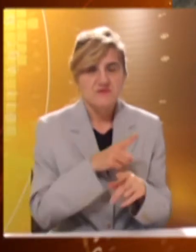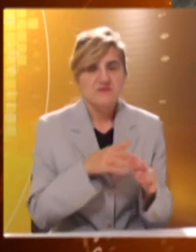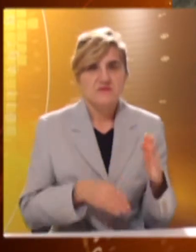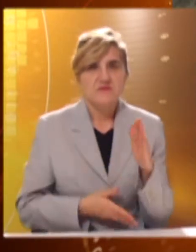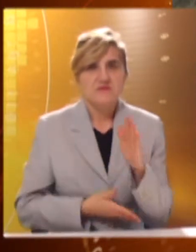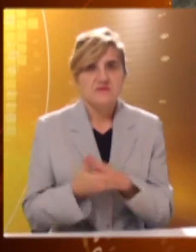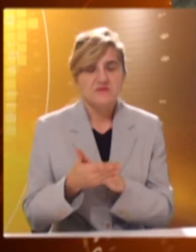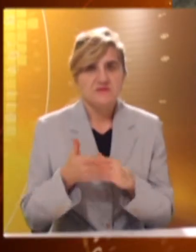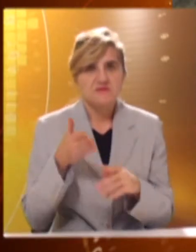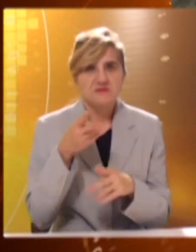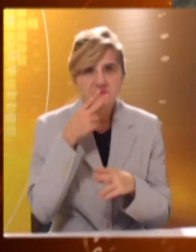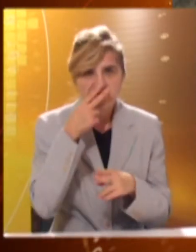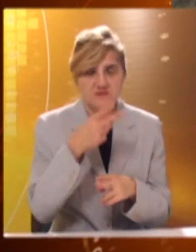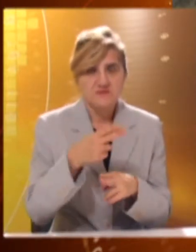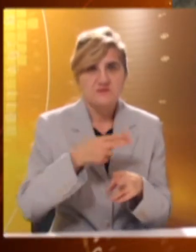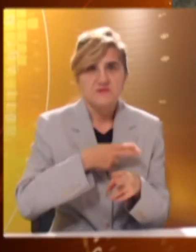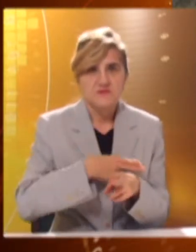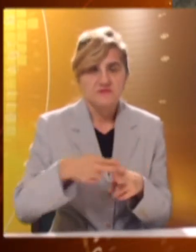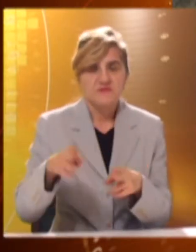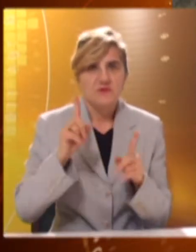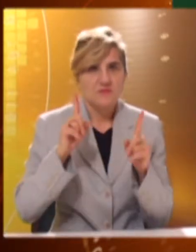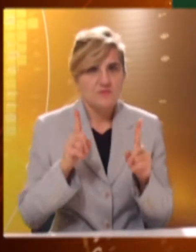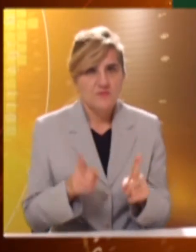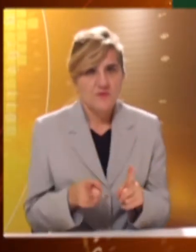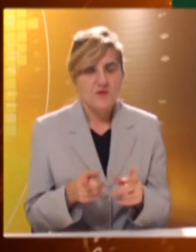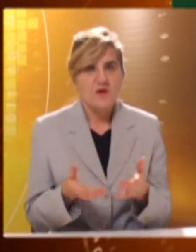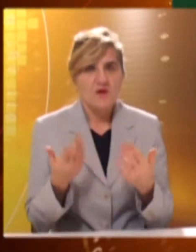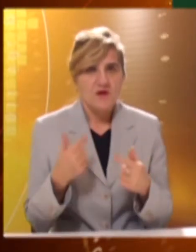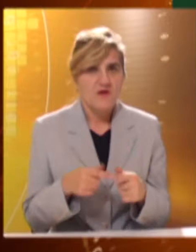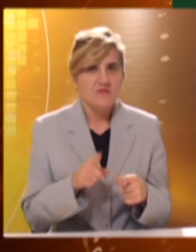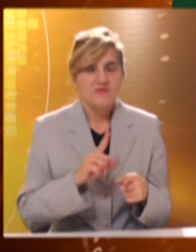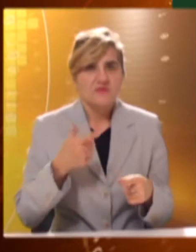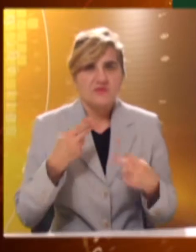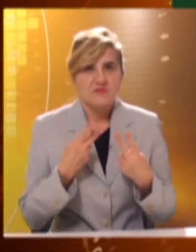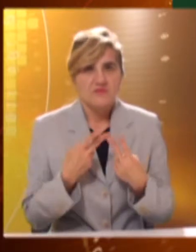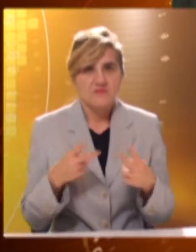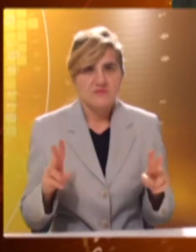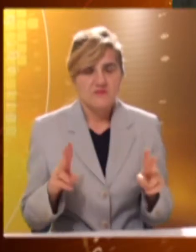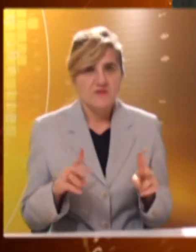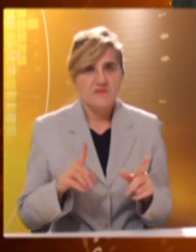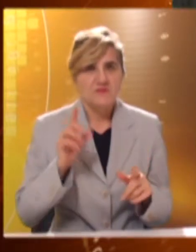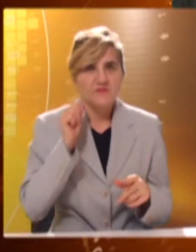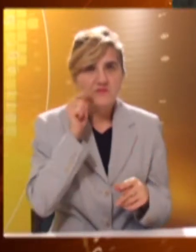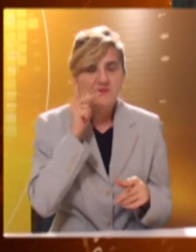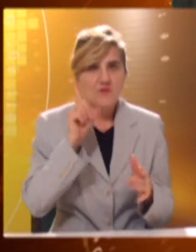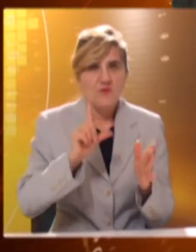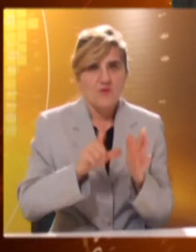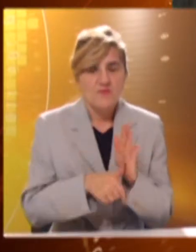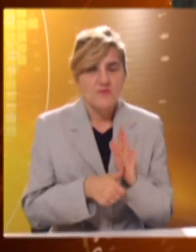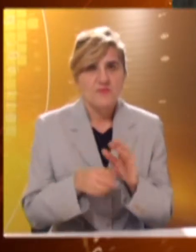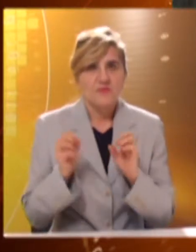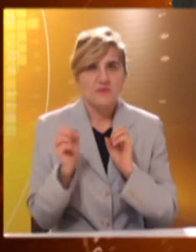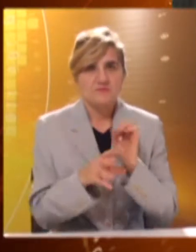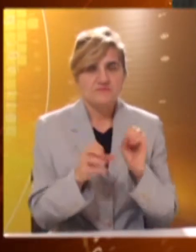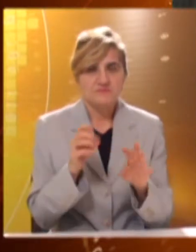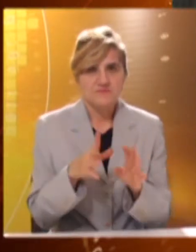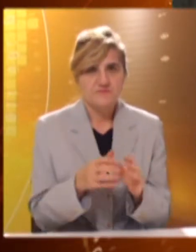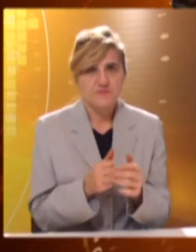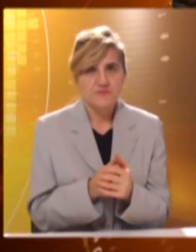izlaze na teren i čiste okolinu od nepropisno odlaganog otpada. Ipak to nije dugotrajno rješenje jer se posle određenog vremena smeće ponovo nakuplja na